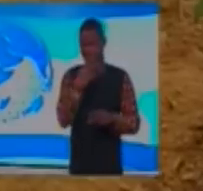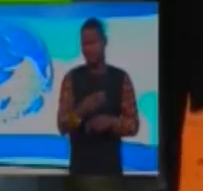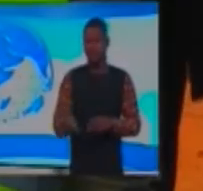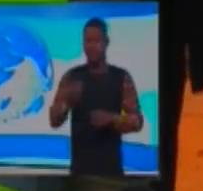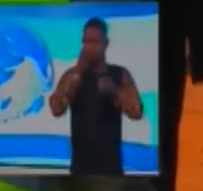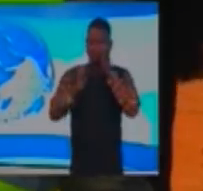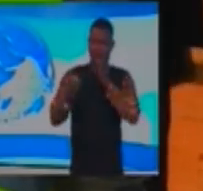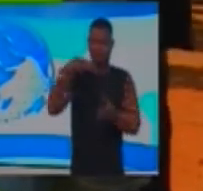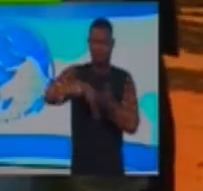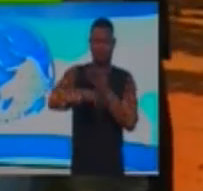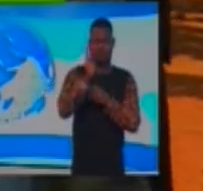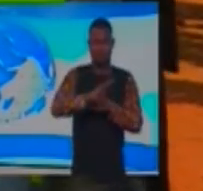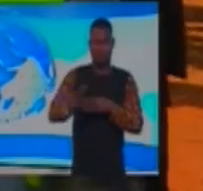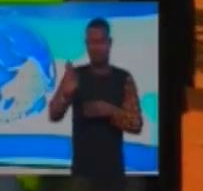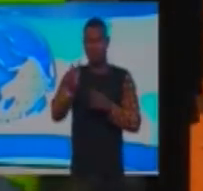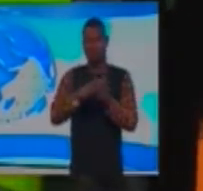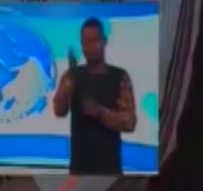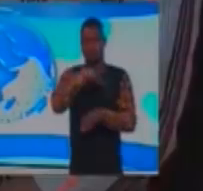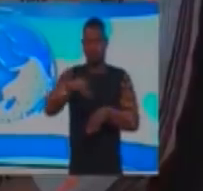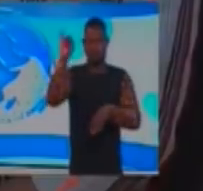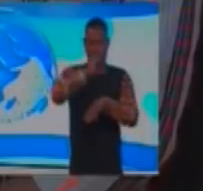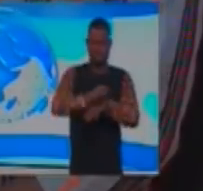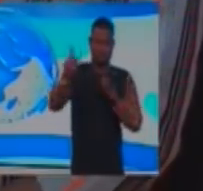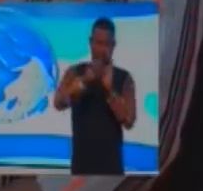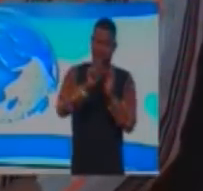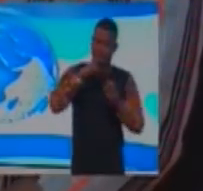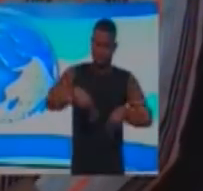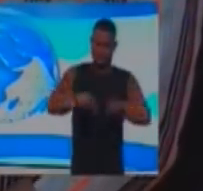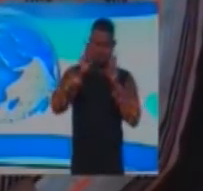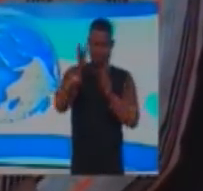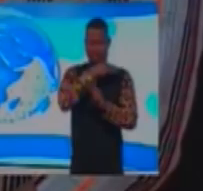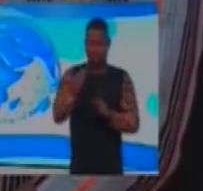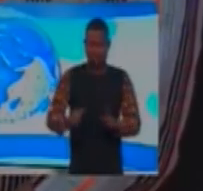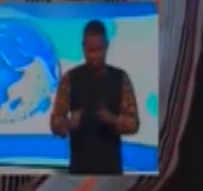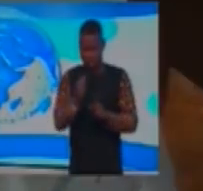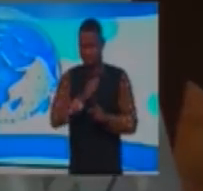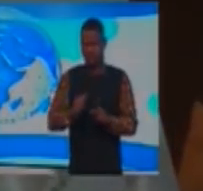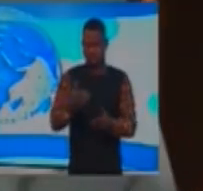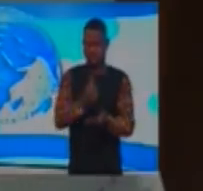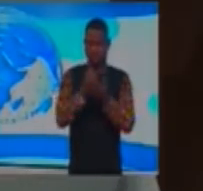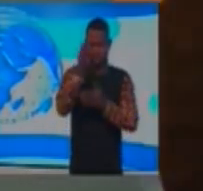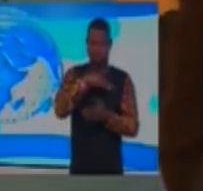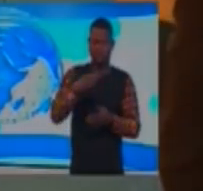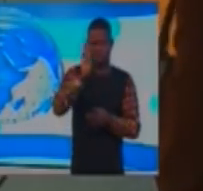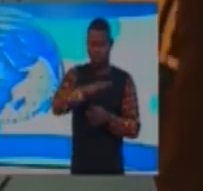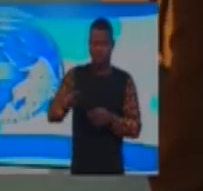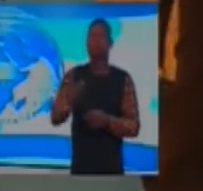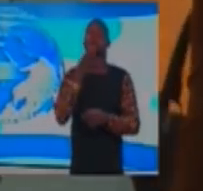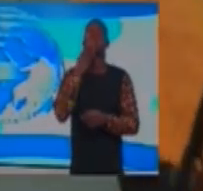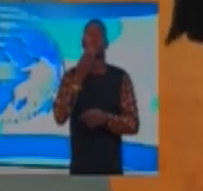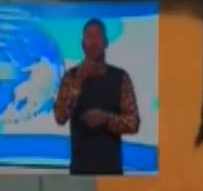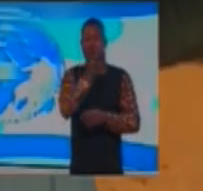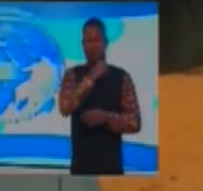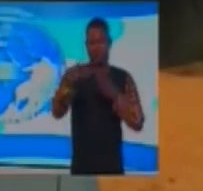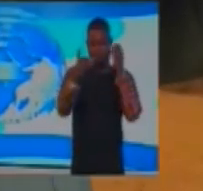Dioulasso. C'est une installation qui permettra le désenclavement numérique de la région des Hauts Bassins, des Cascades et celle de la